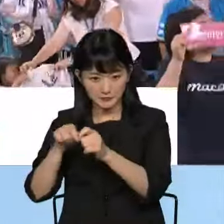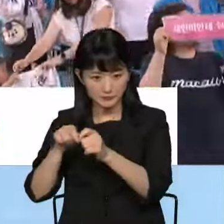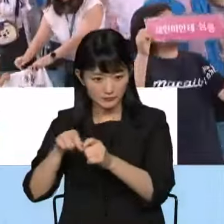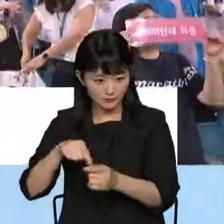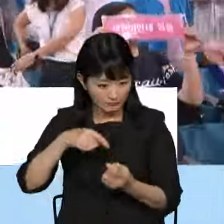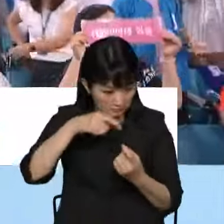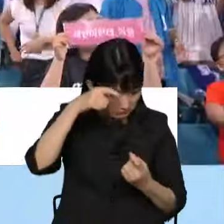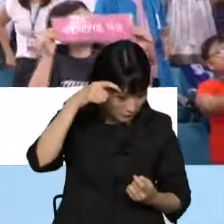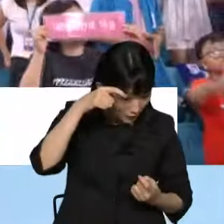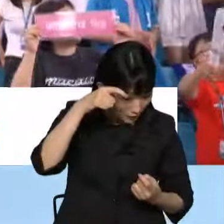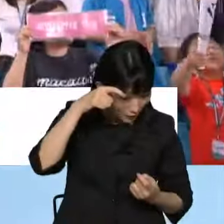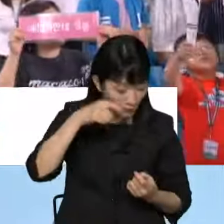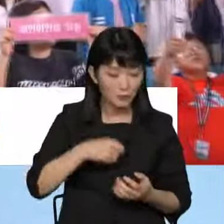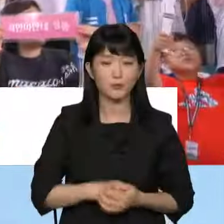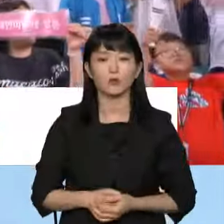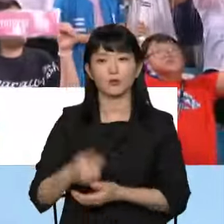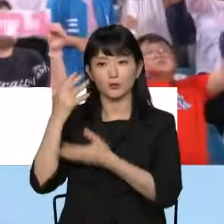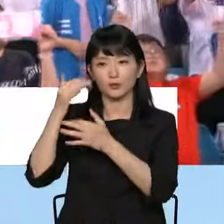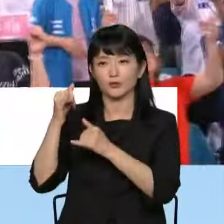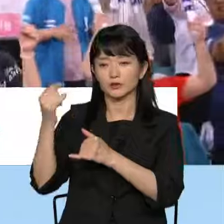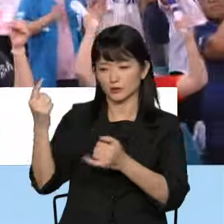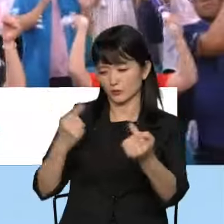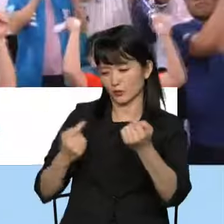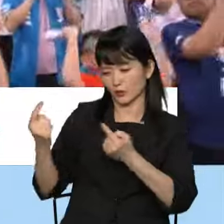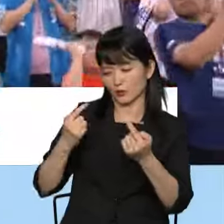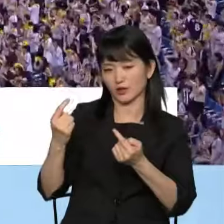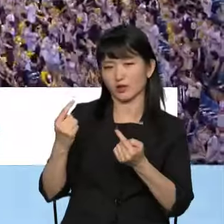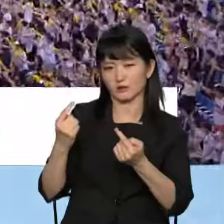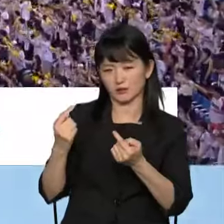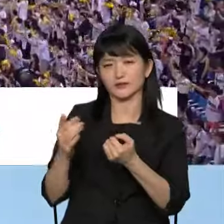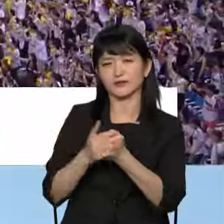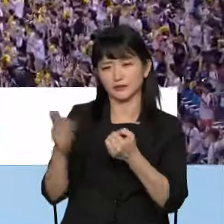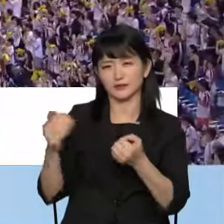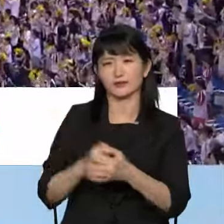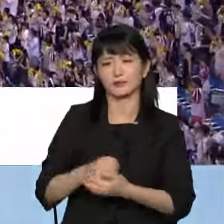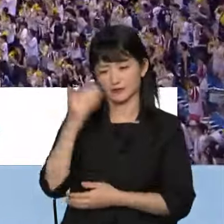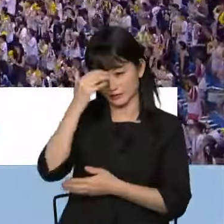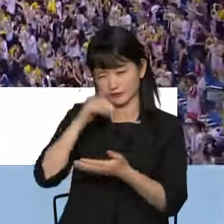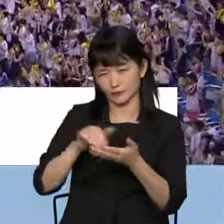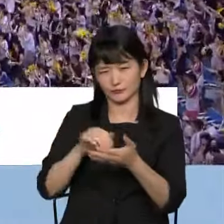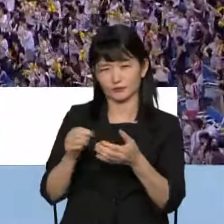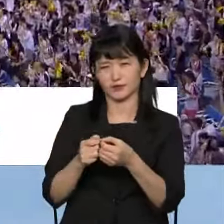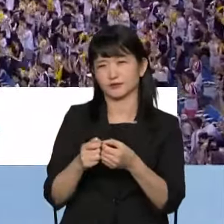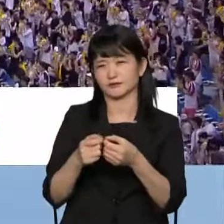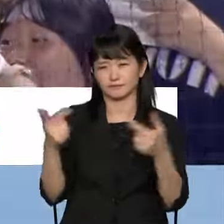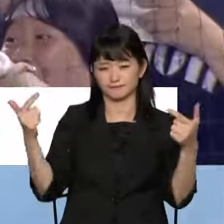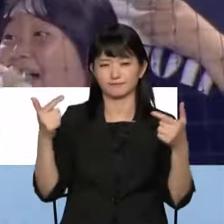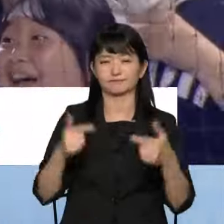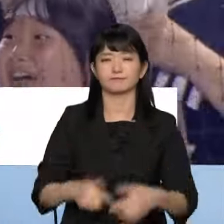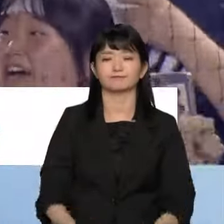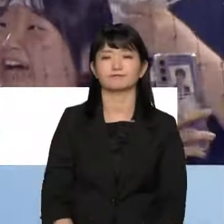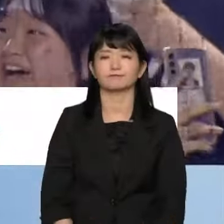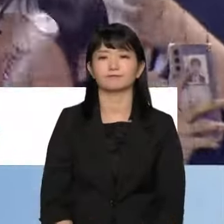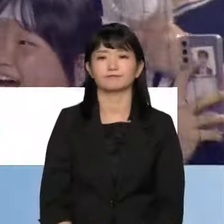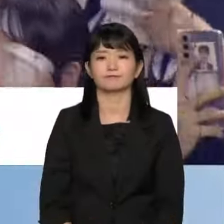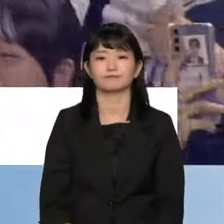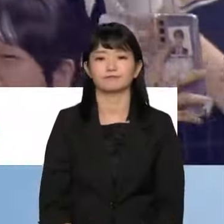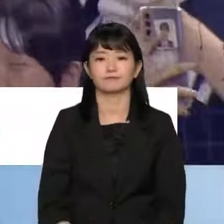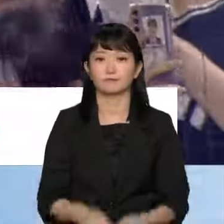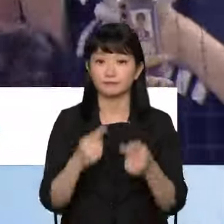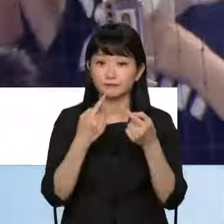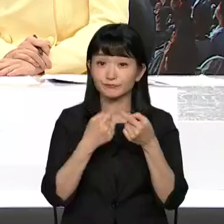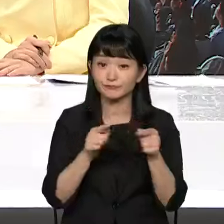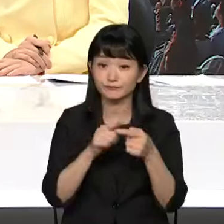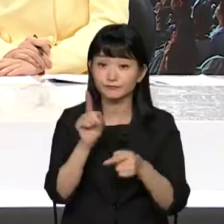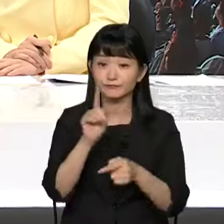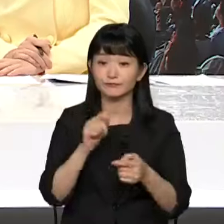이 찾아주시는 그 상황들이 KBO의 최고의 그 상황들을 만들었다 이렇게 보여지는. 그리고 좀 분석을